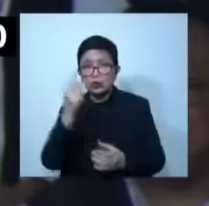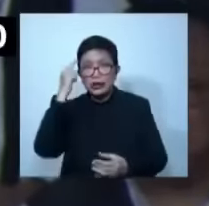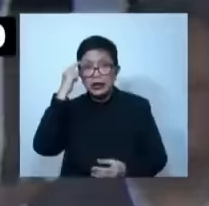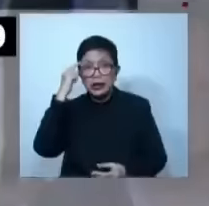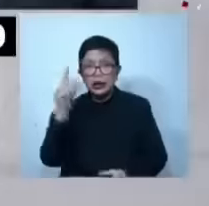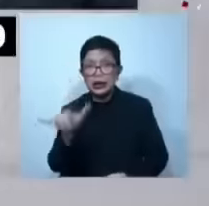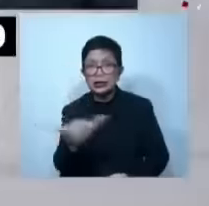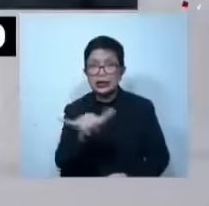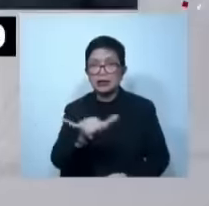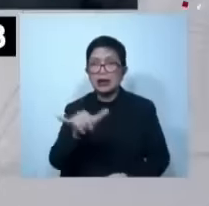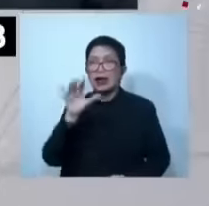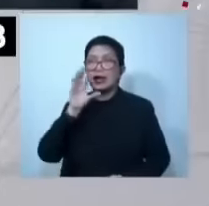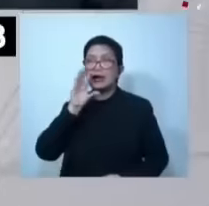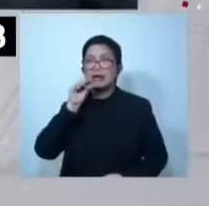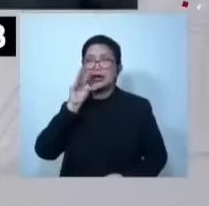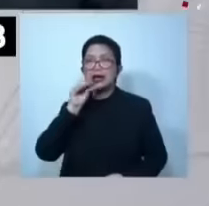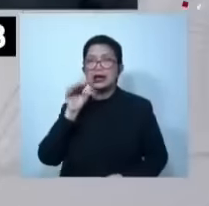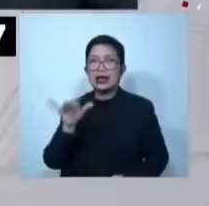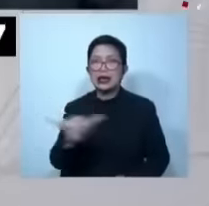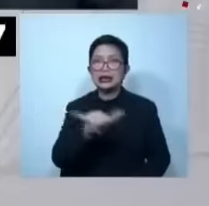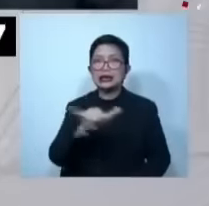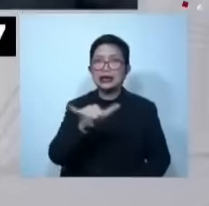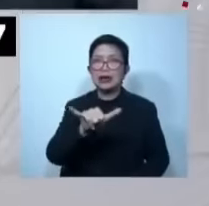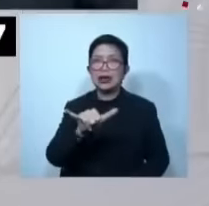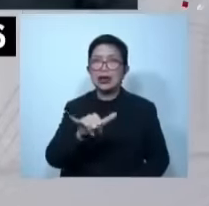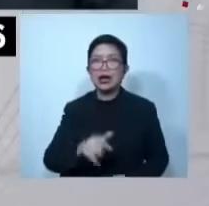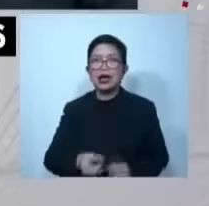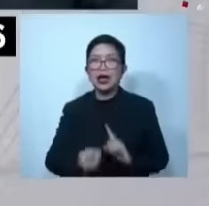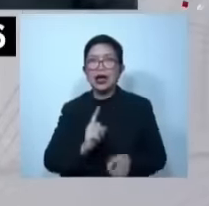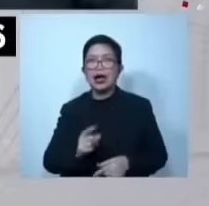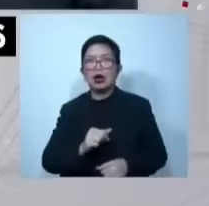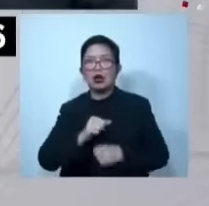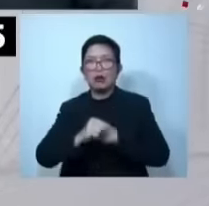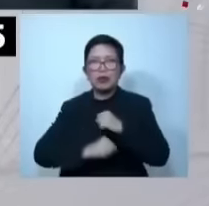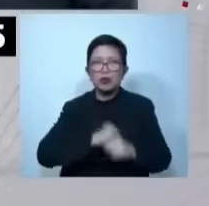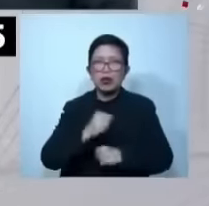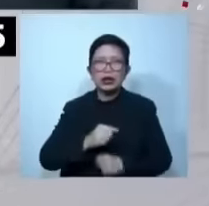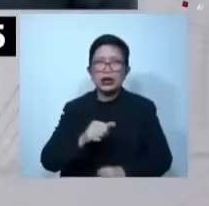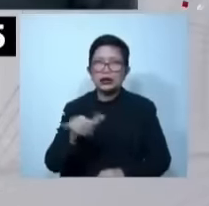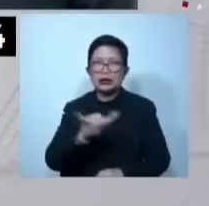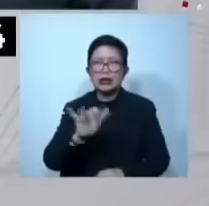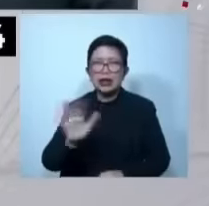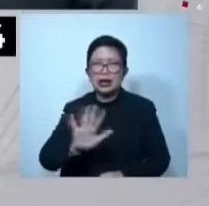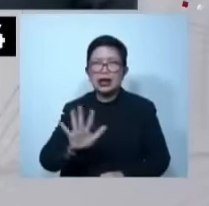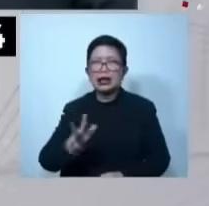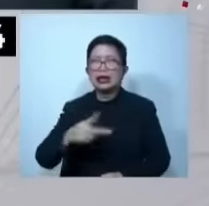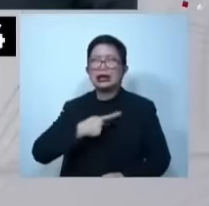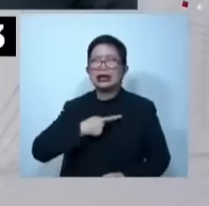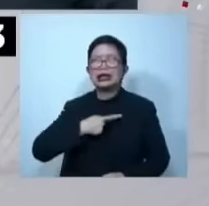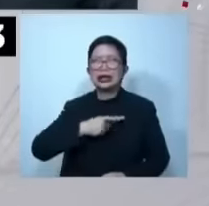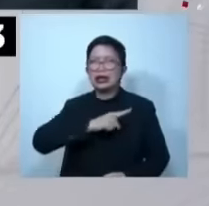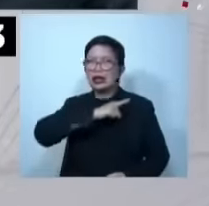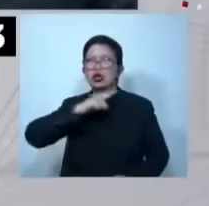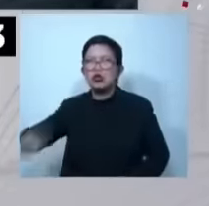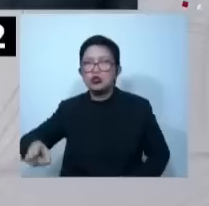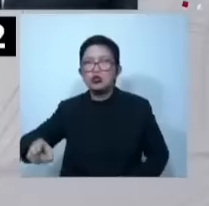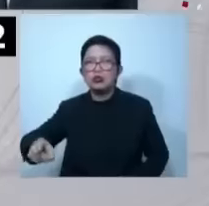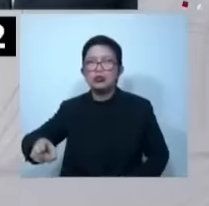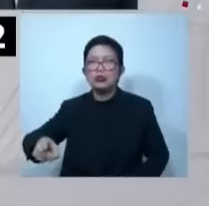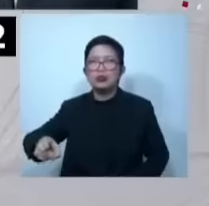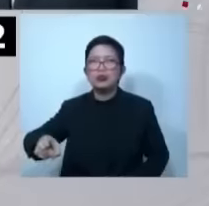sama, perkataan kita sudah sama, maka kalau perbuatannya tidak sama, kitalah yang dihukum oleh rakyat.